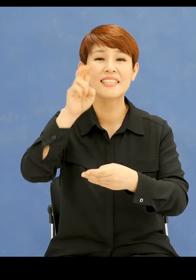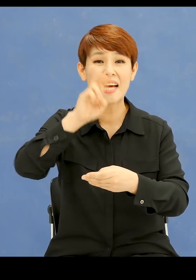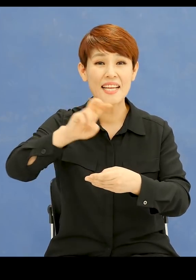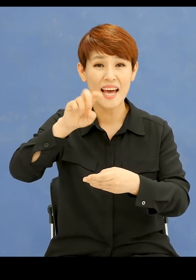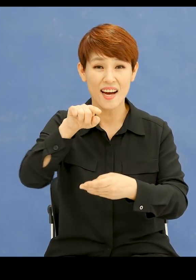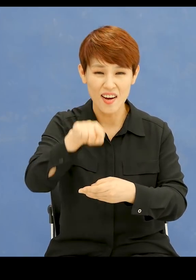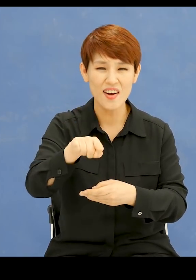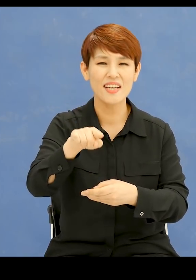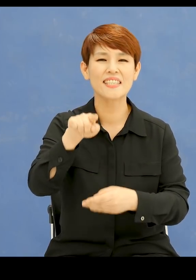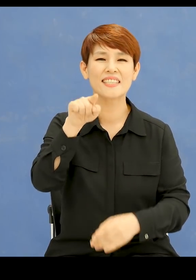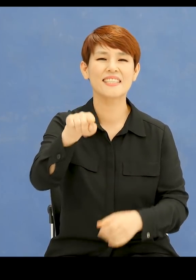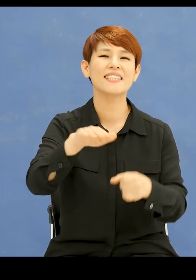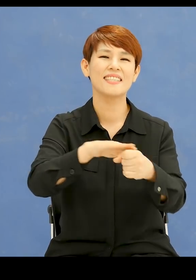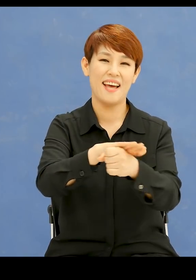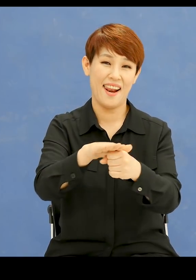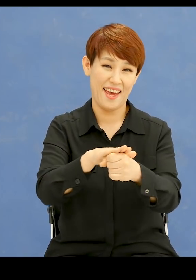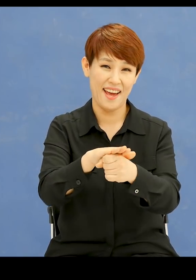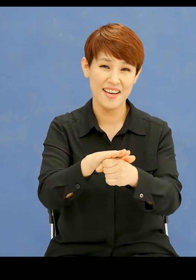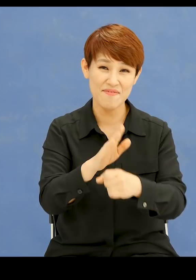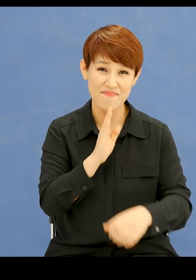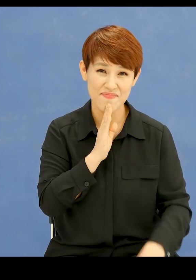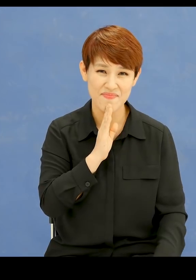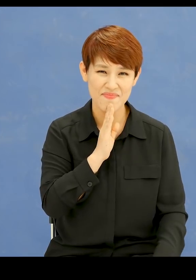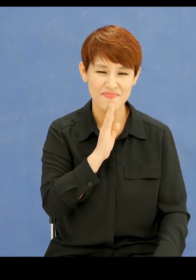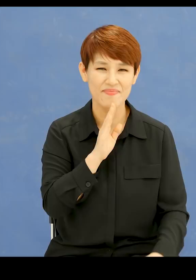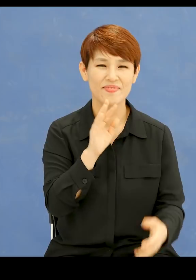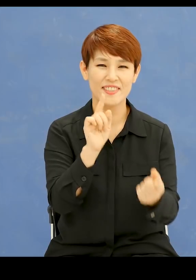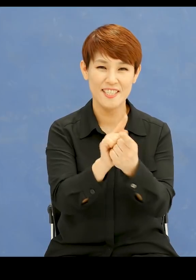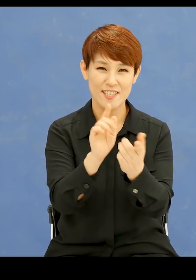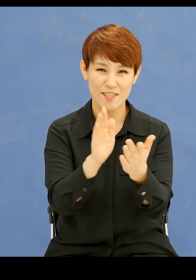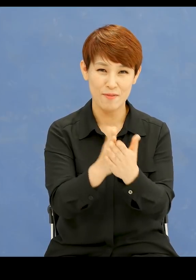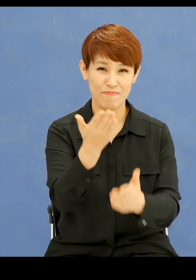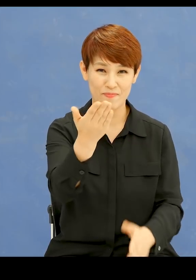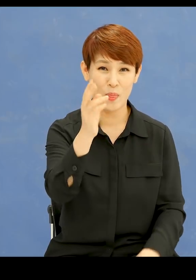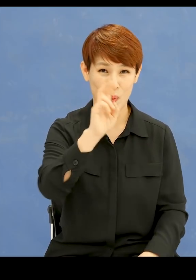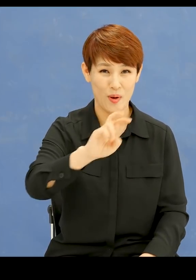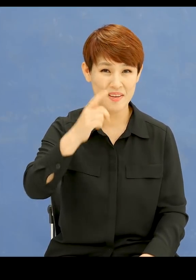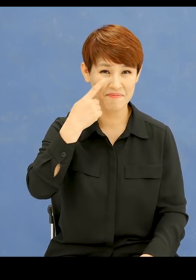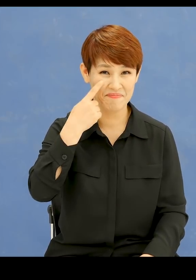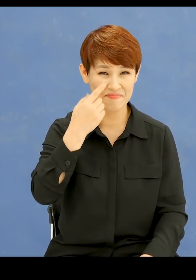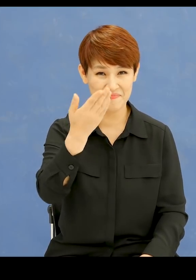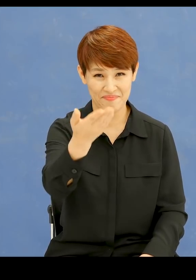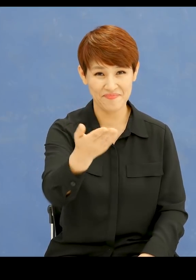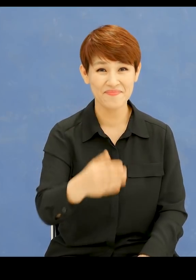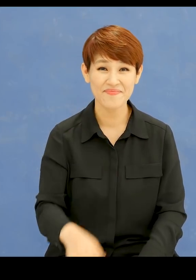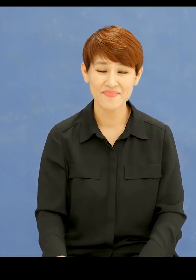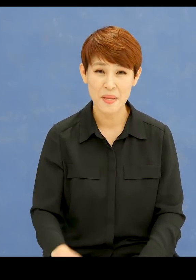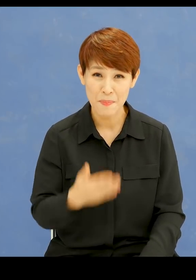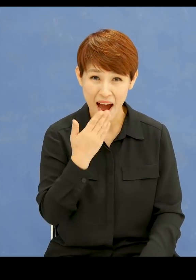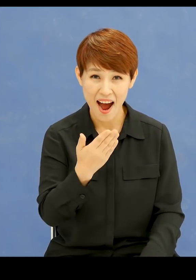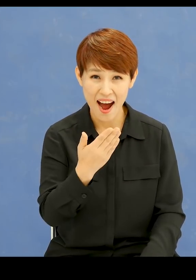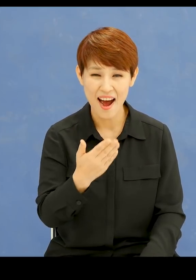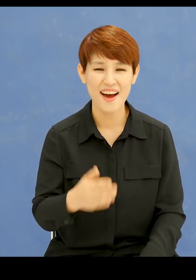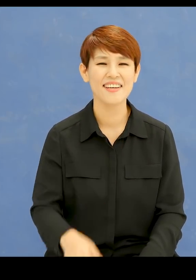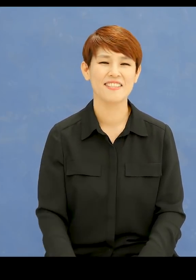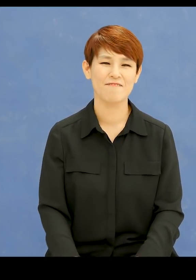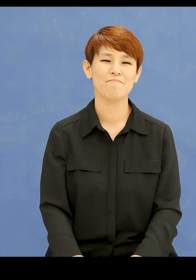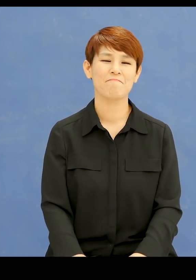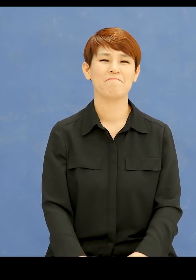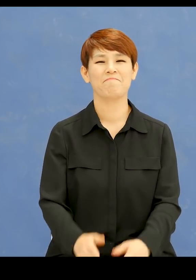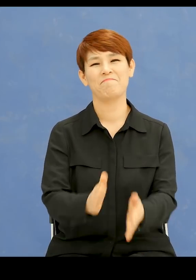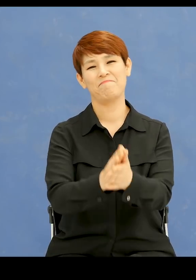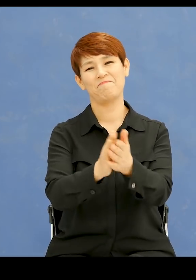아니겠어요? 네네. 오늘 그 사랑이란 찬양을 한번 작품자이신 우리 목사님의 연주원으로 직접 들어볼 수 있을까요? 네네. 네,